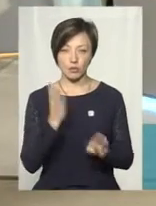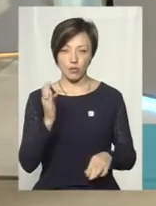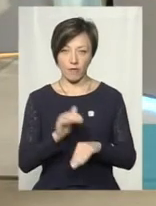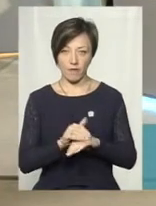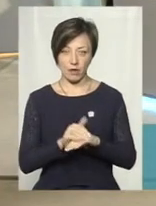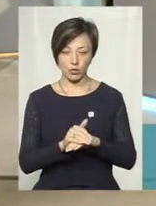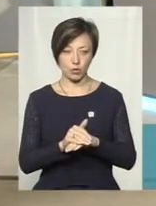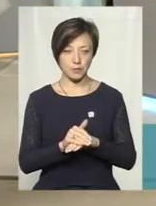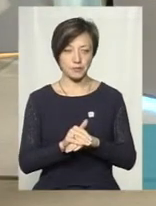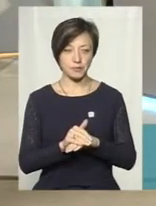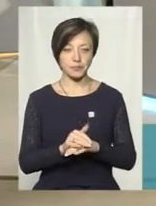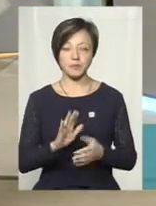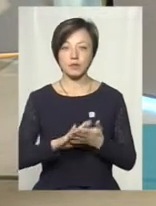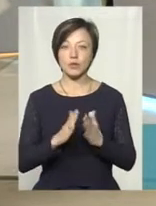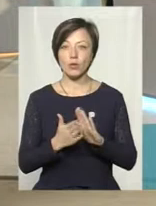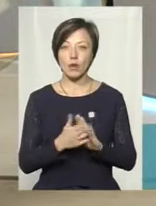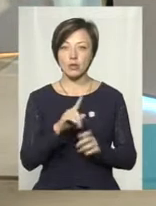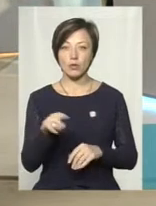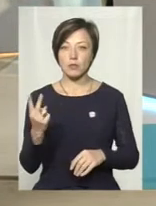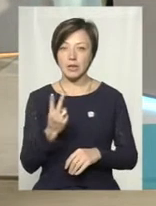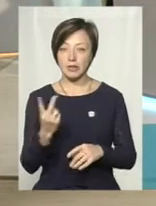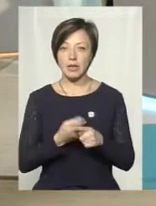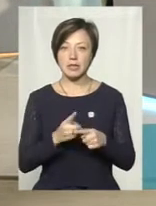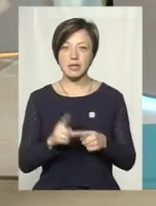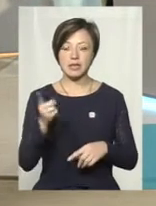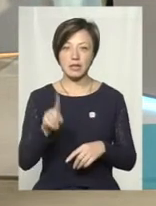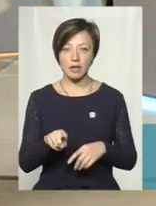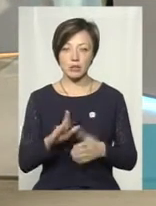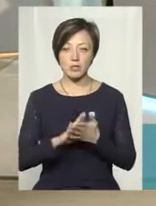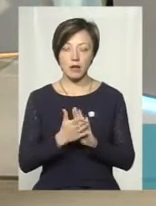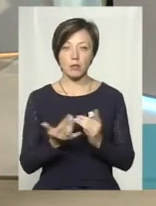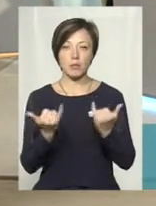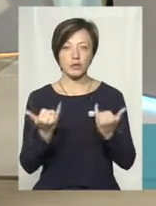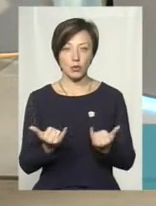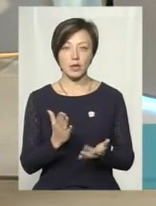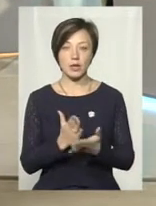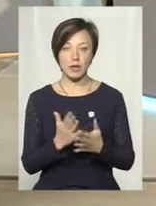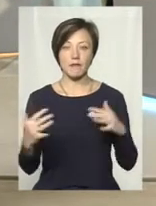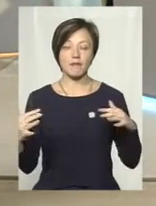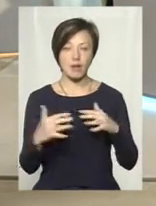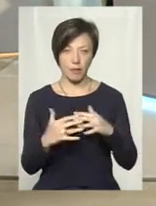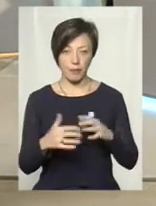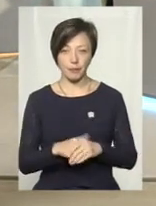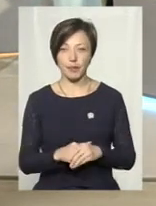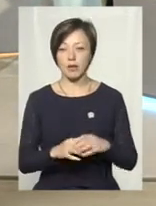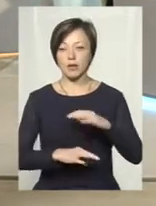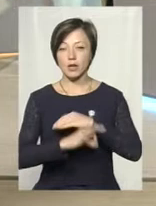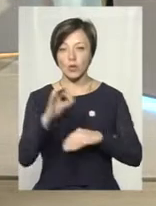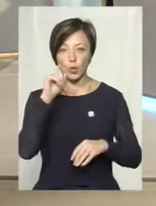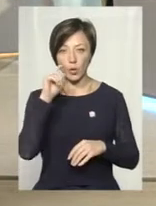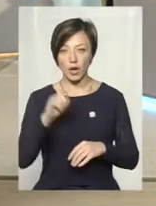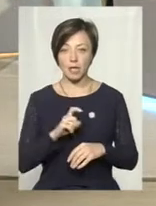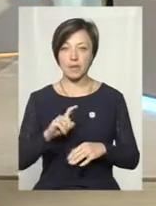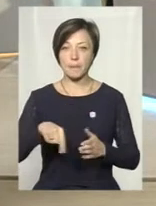фактор. Ситуація номер два – це те, що станом на сьогодні в нас є війна на сході України.